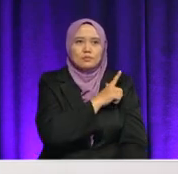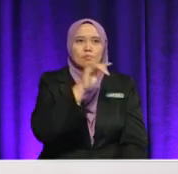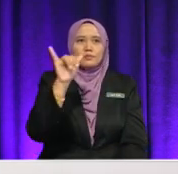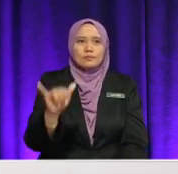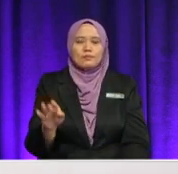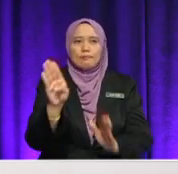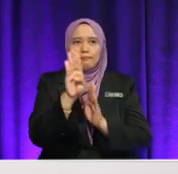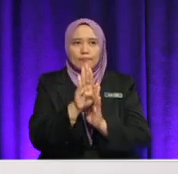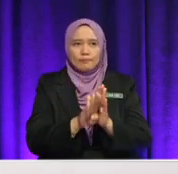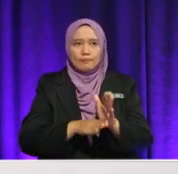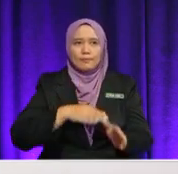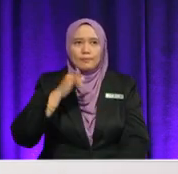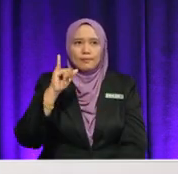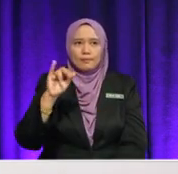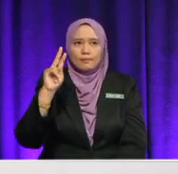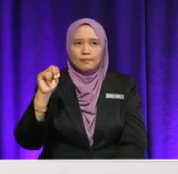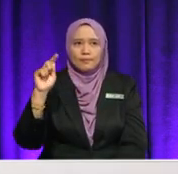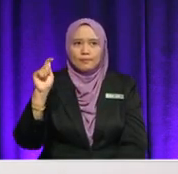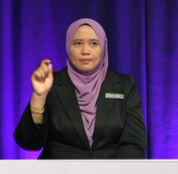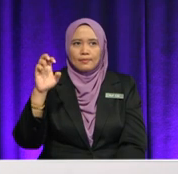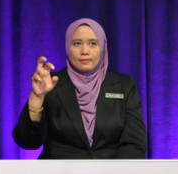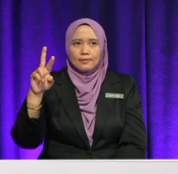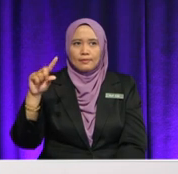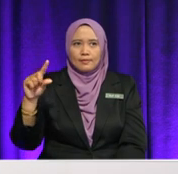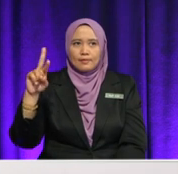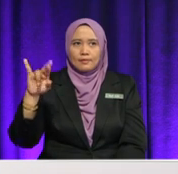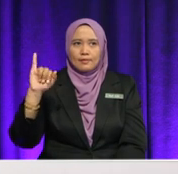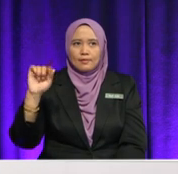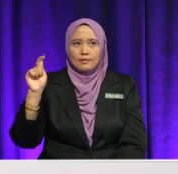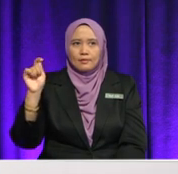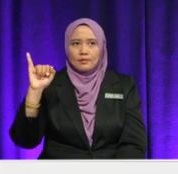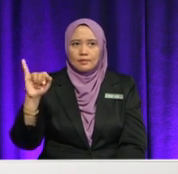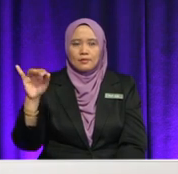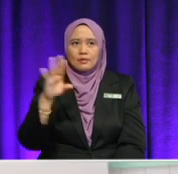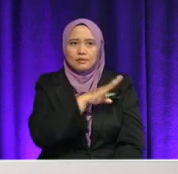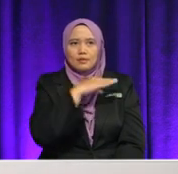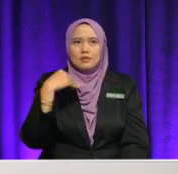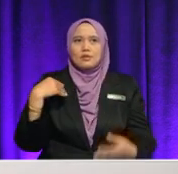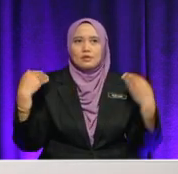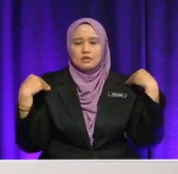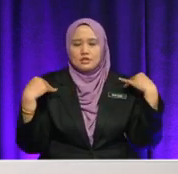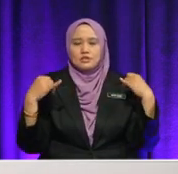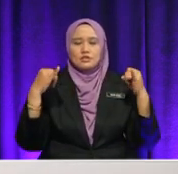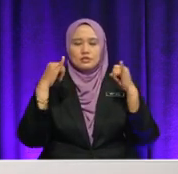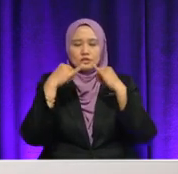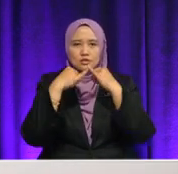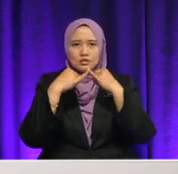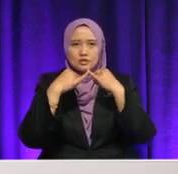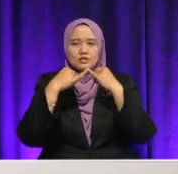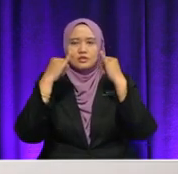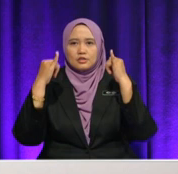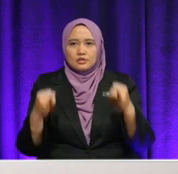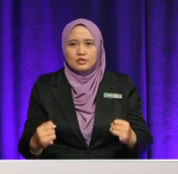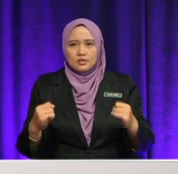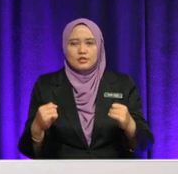penting untuk memastikan amalan demokrasi diamalkan dengan baik itu yang pertama hasil daripada kita punya pembelajaran yang kedua adalah